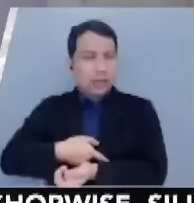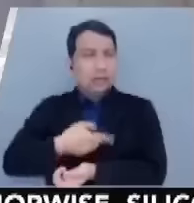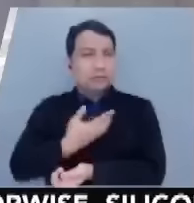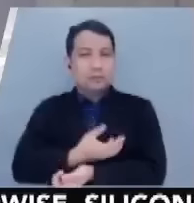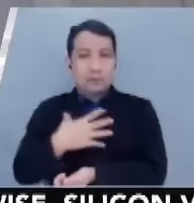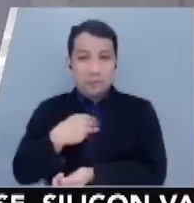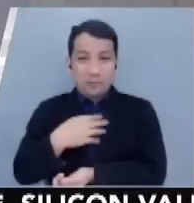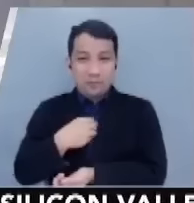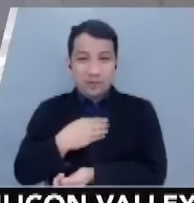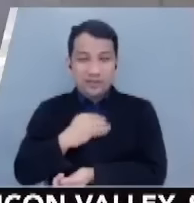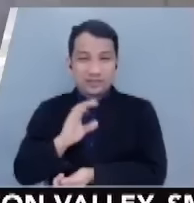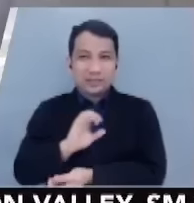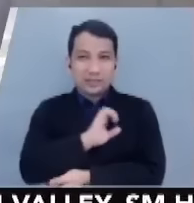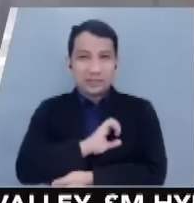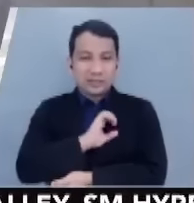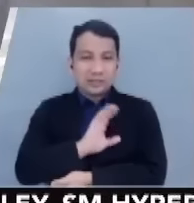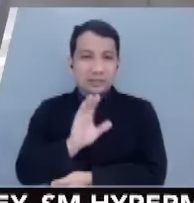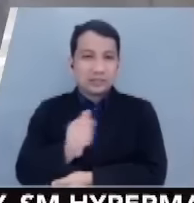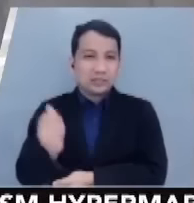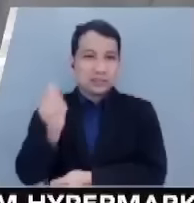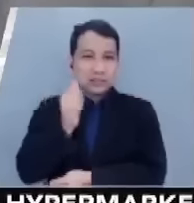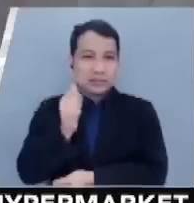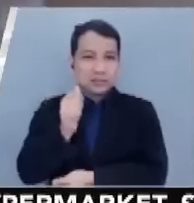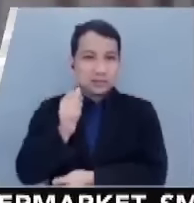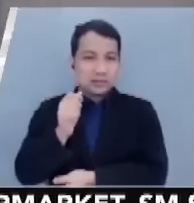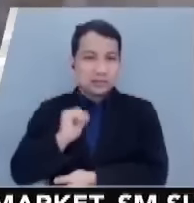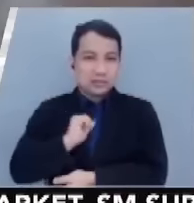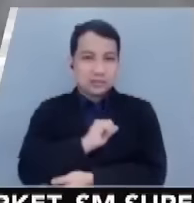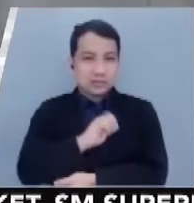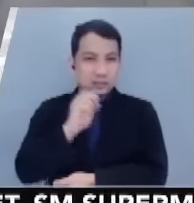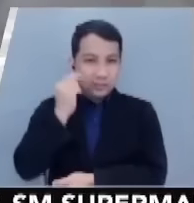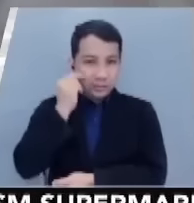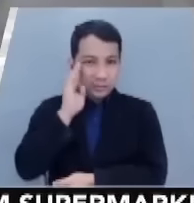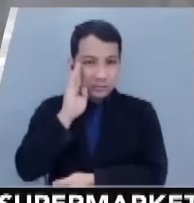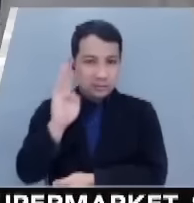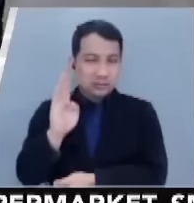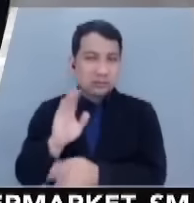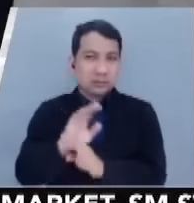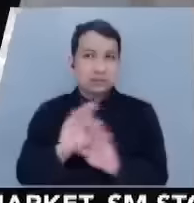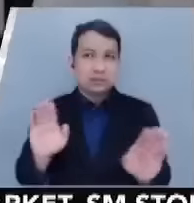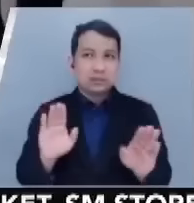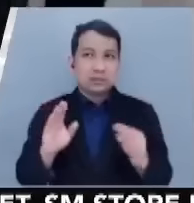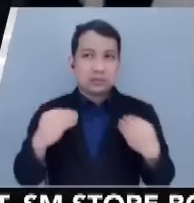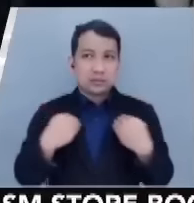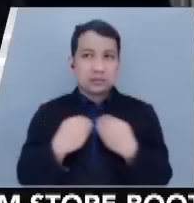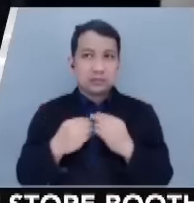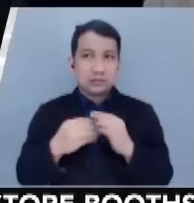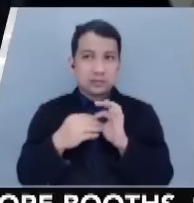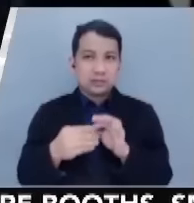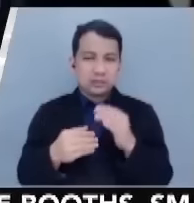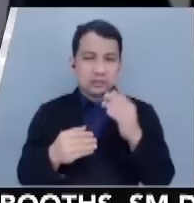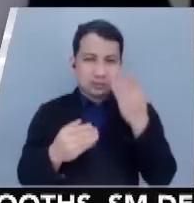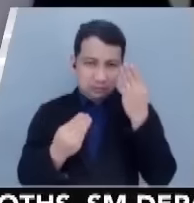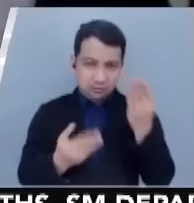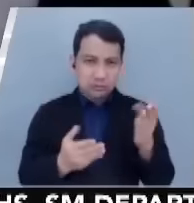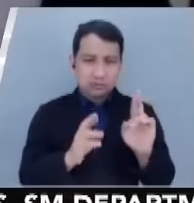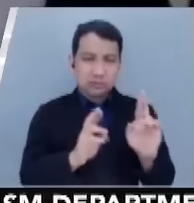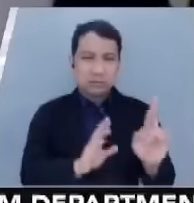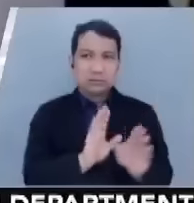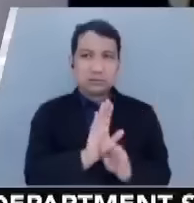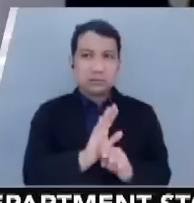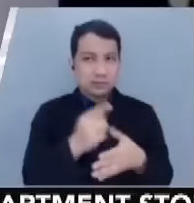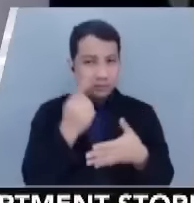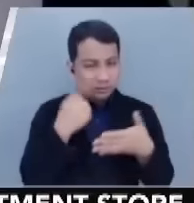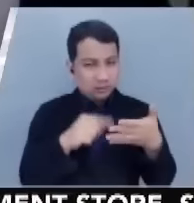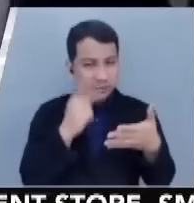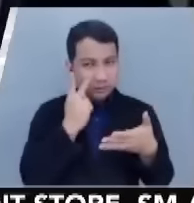and Privileges Chairperson Senator Nancy Biday, bagaman hindi miyembro ng Senado si Mariel, kailangan daw itong siliping mabuti dahil